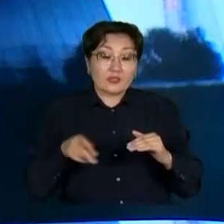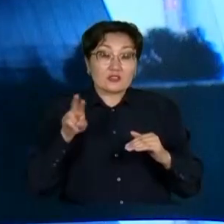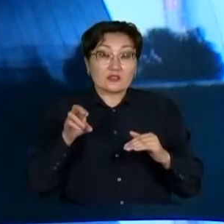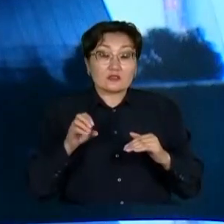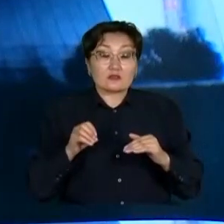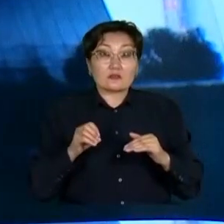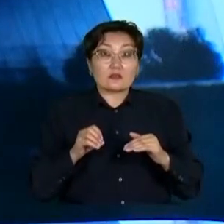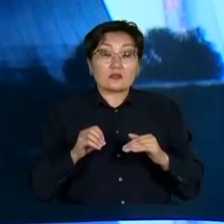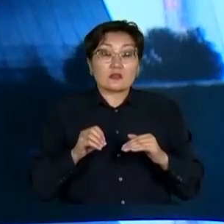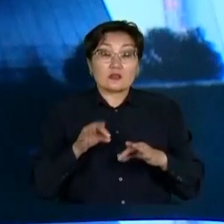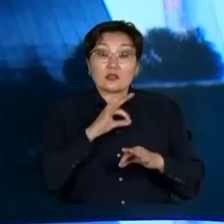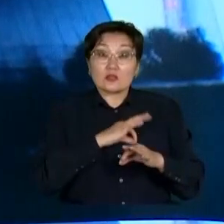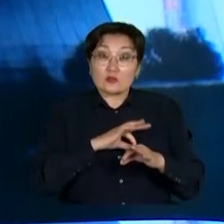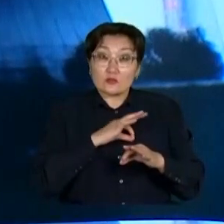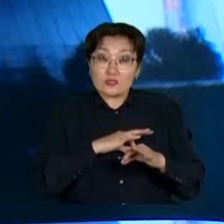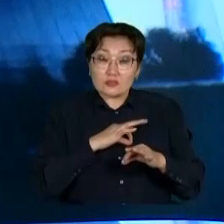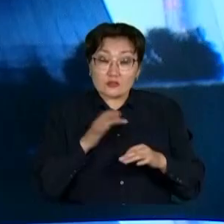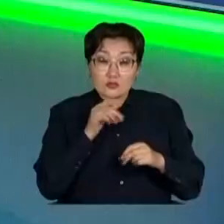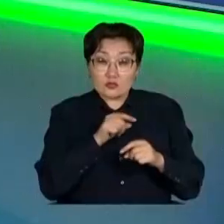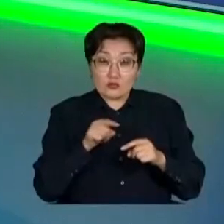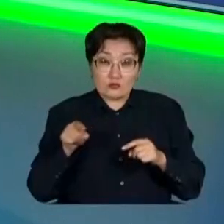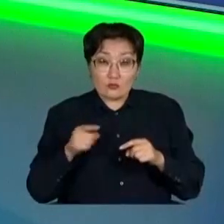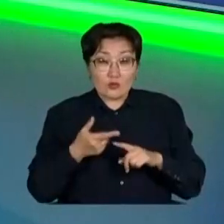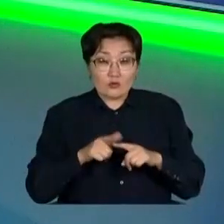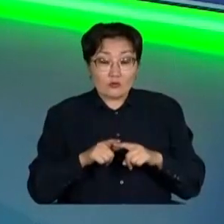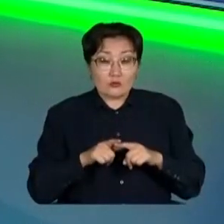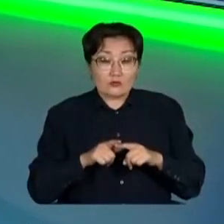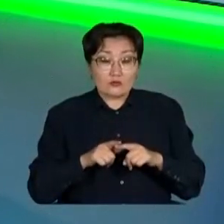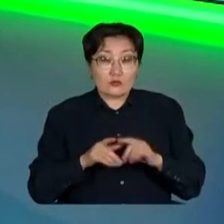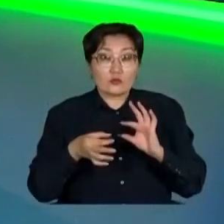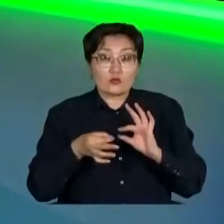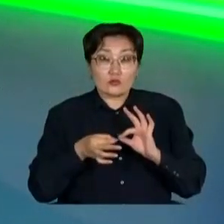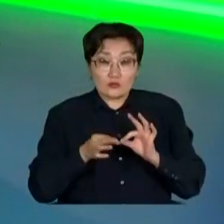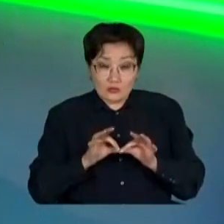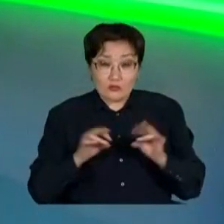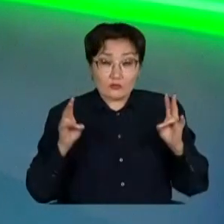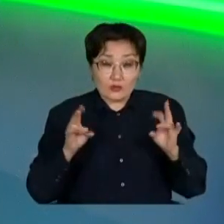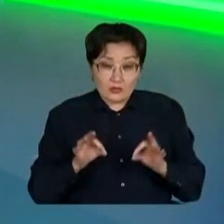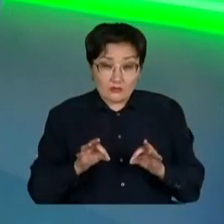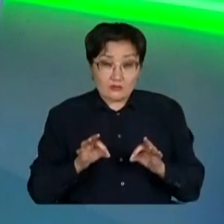де эксплуатация жағынанда өте күрелі болғанмен ол